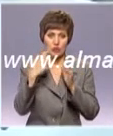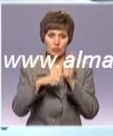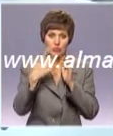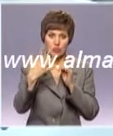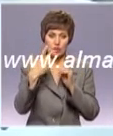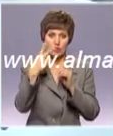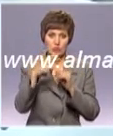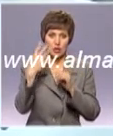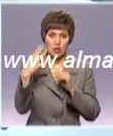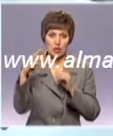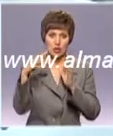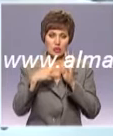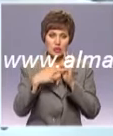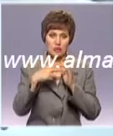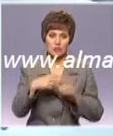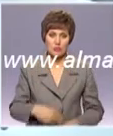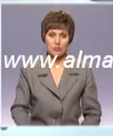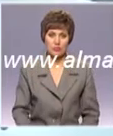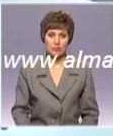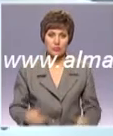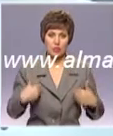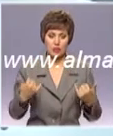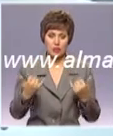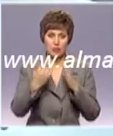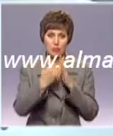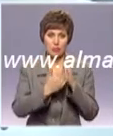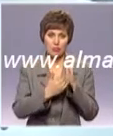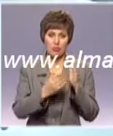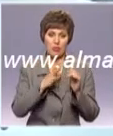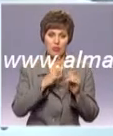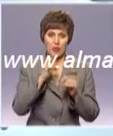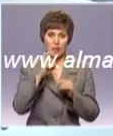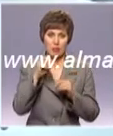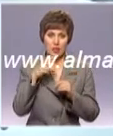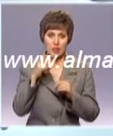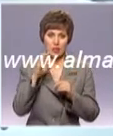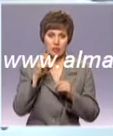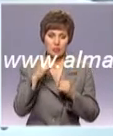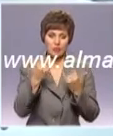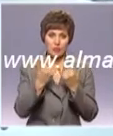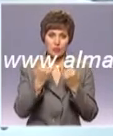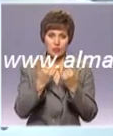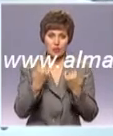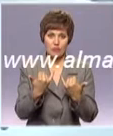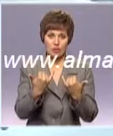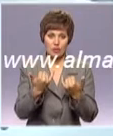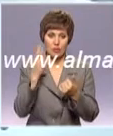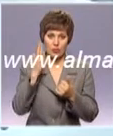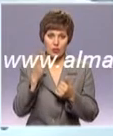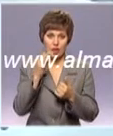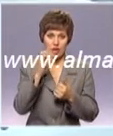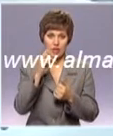275-2048. Магомед. Здравствуйте, программа «Напрямую в эфире». С вами Магомед Назым, а гостем в студии у нас сегодня будет